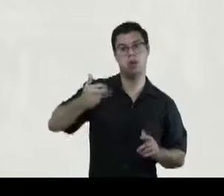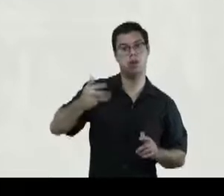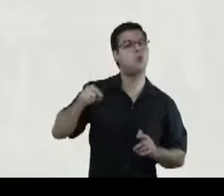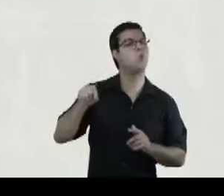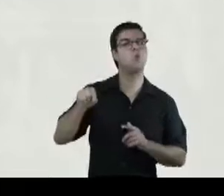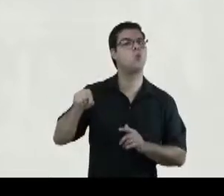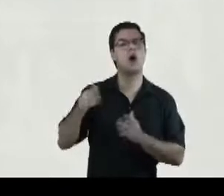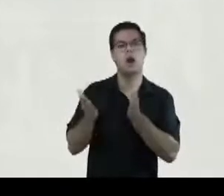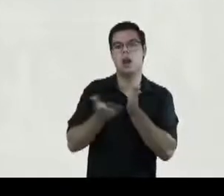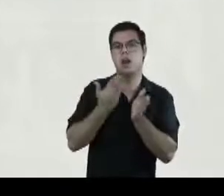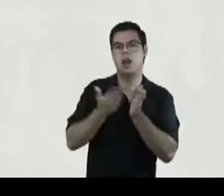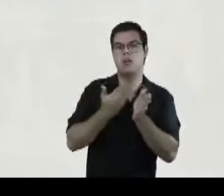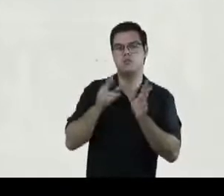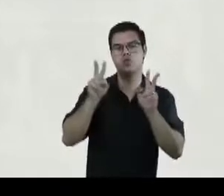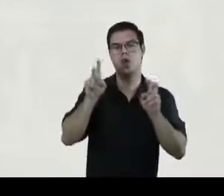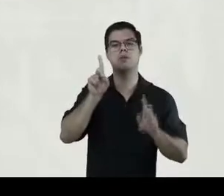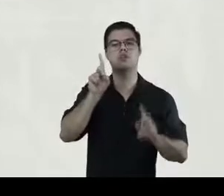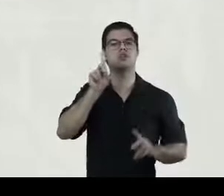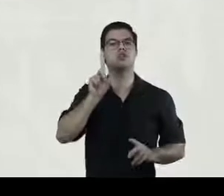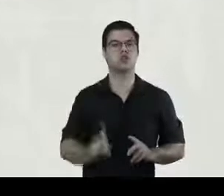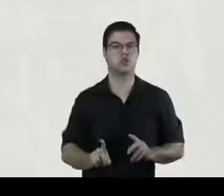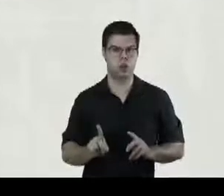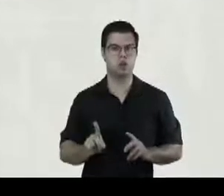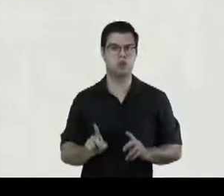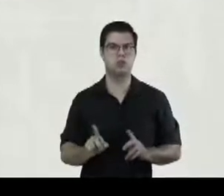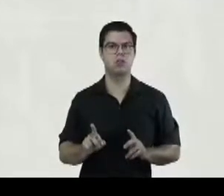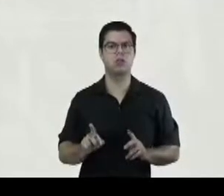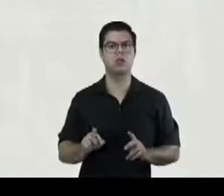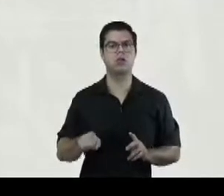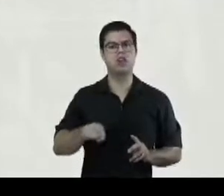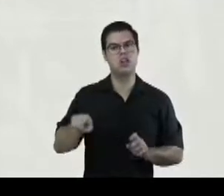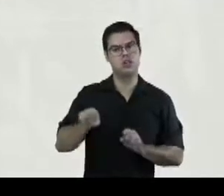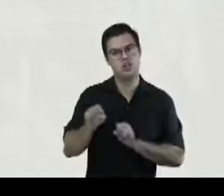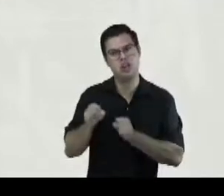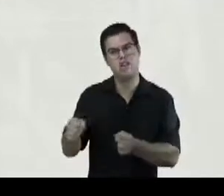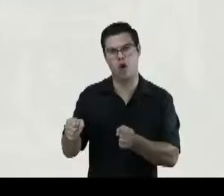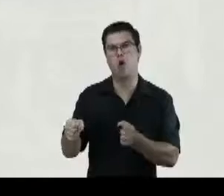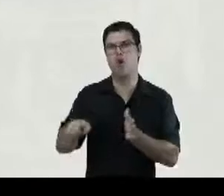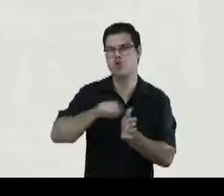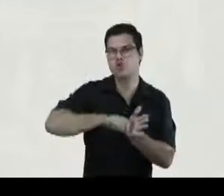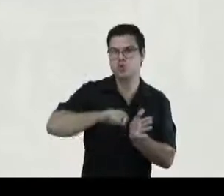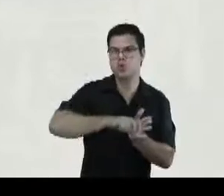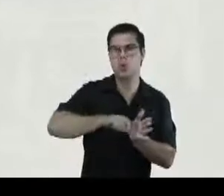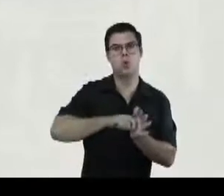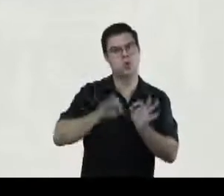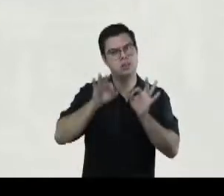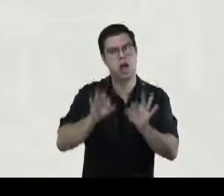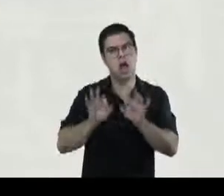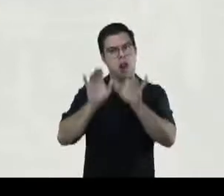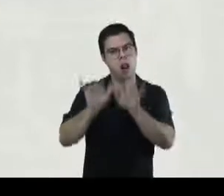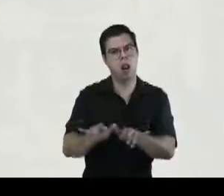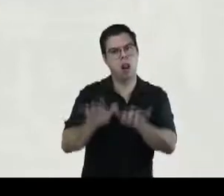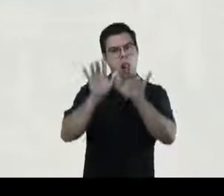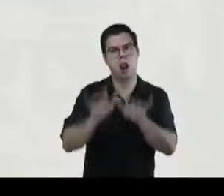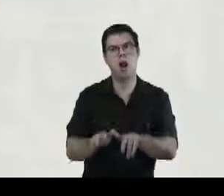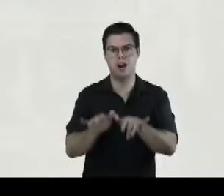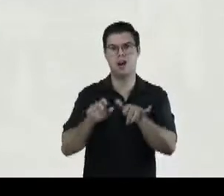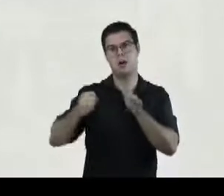Gültlingen a fait l'effort de bien décrire en mettant les changements de page pour qu'on ait bien une idée de à quoi ressemble le